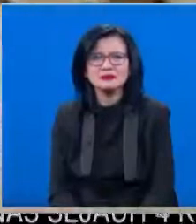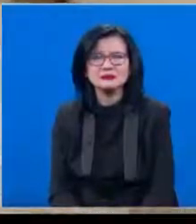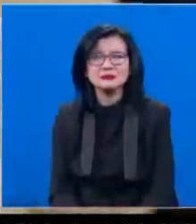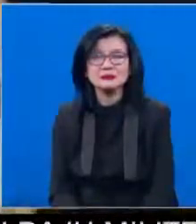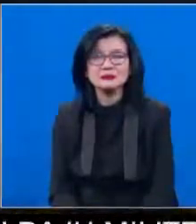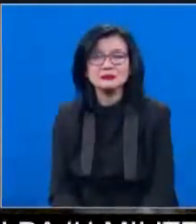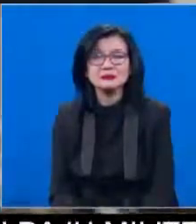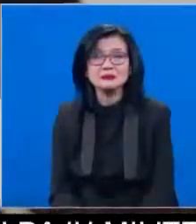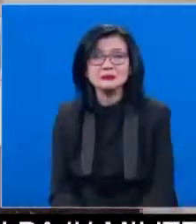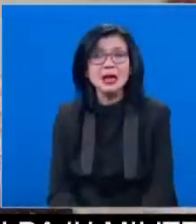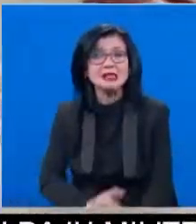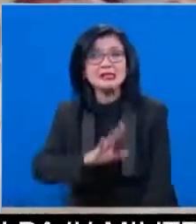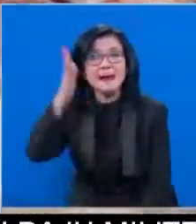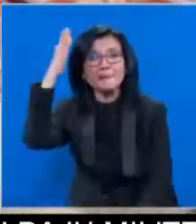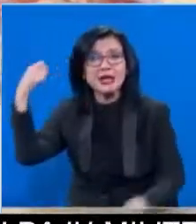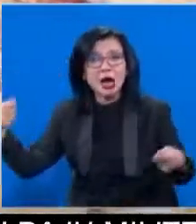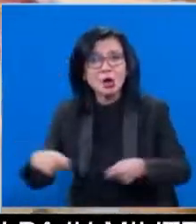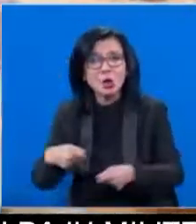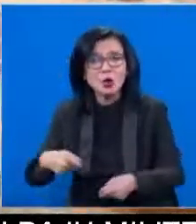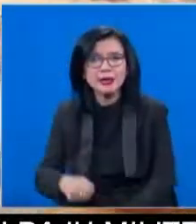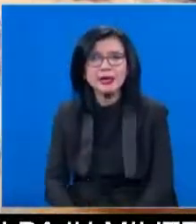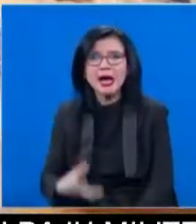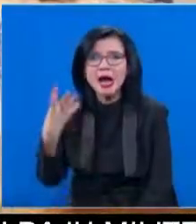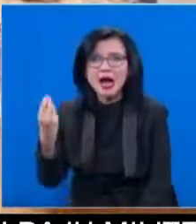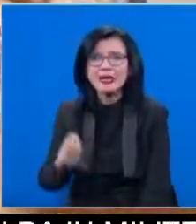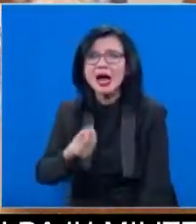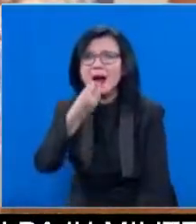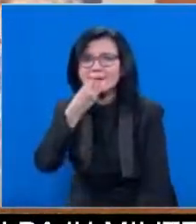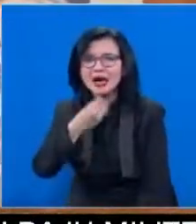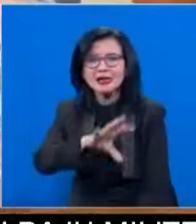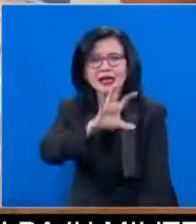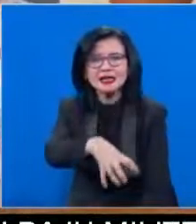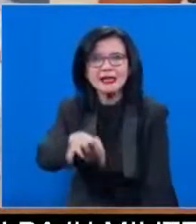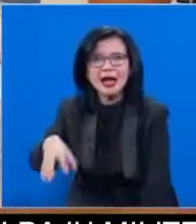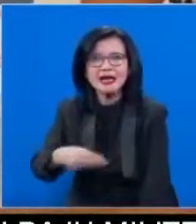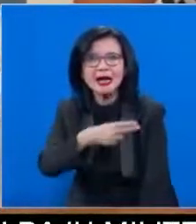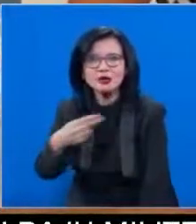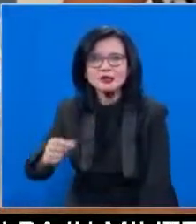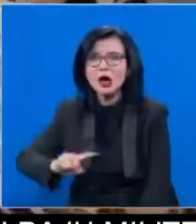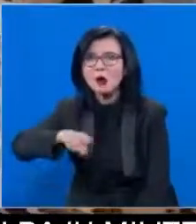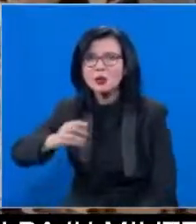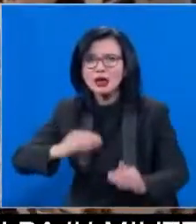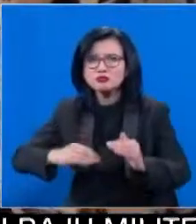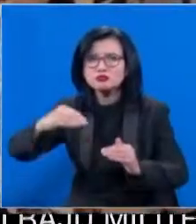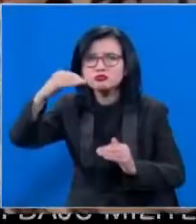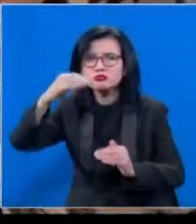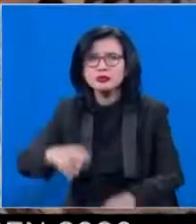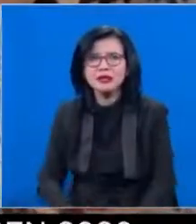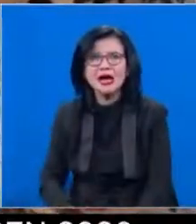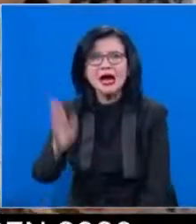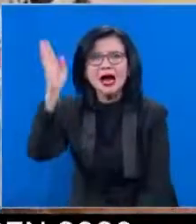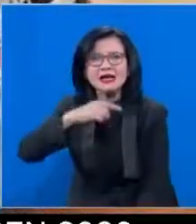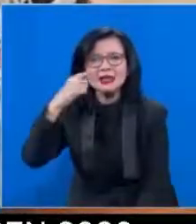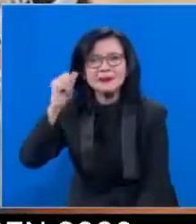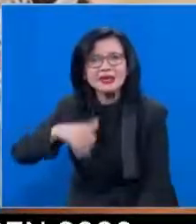tidaknya minyak goreng mereka dibulan Ramadan harga sejumlah bahan pangan di sejumlah daerah di Indonesia juga merangkak naik Selasa pagi